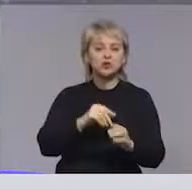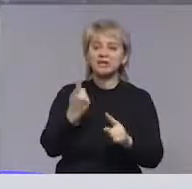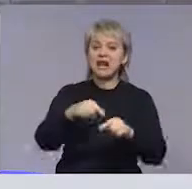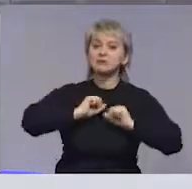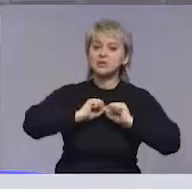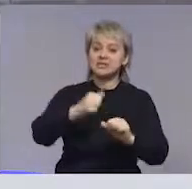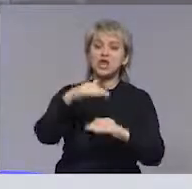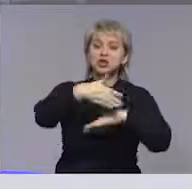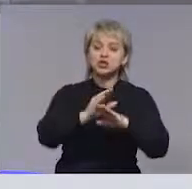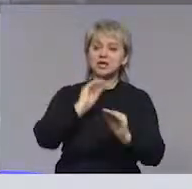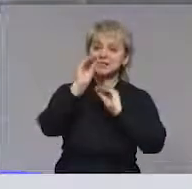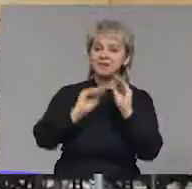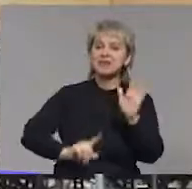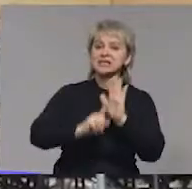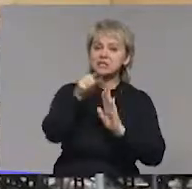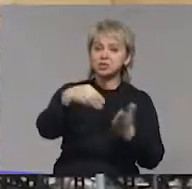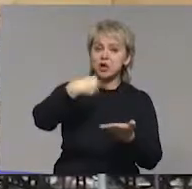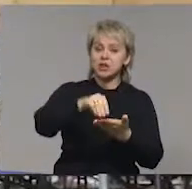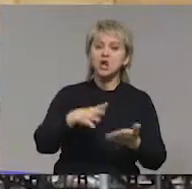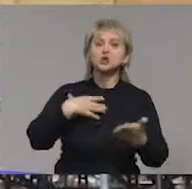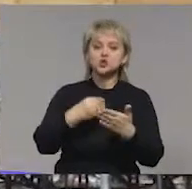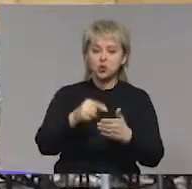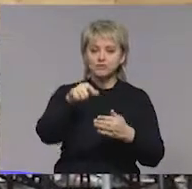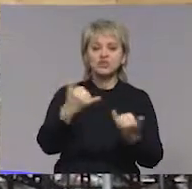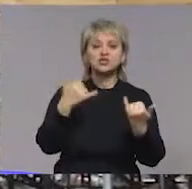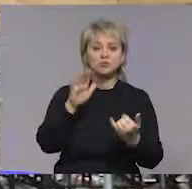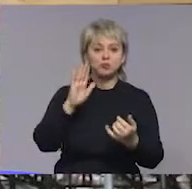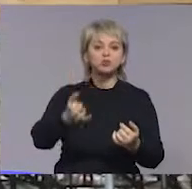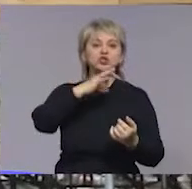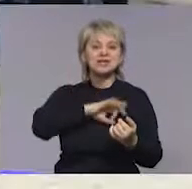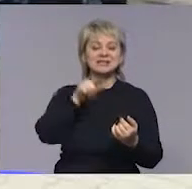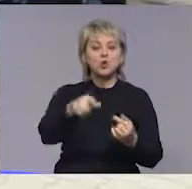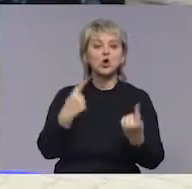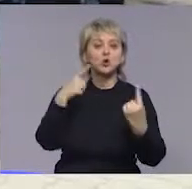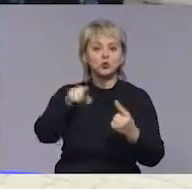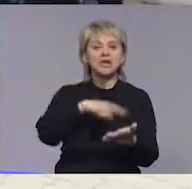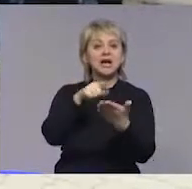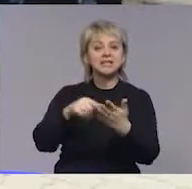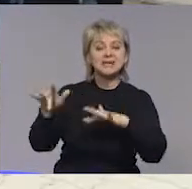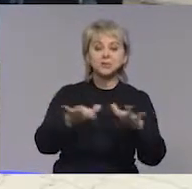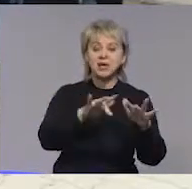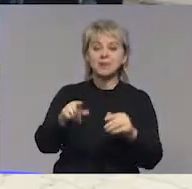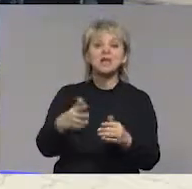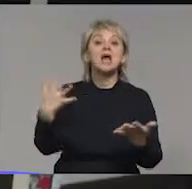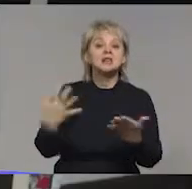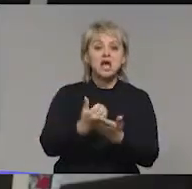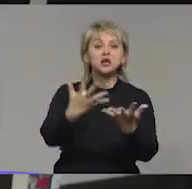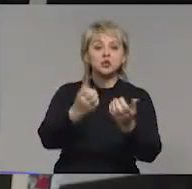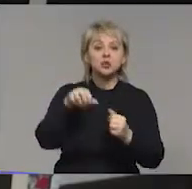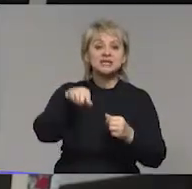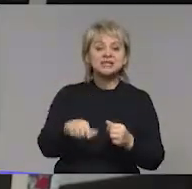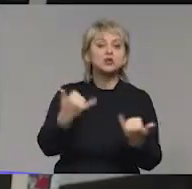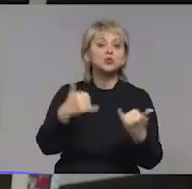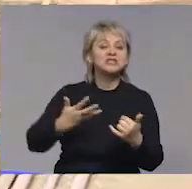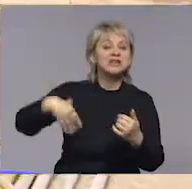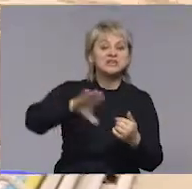безопасности. Часть оборудования изначально закупалась в собственность и теперь будет использоваться на крупных городских мероприятиях. Найдется применение и